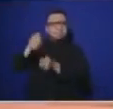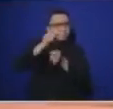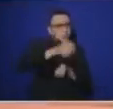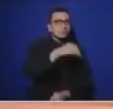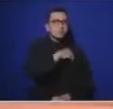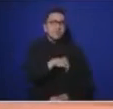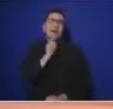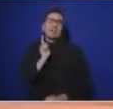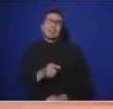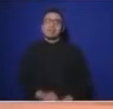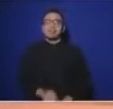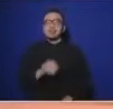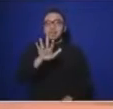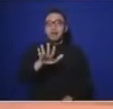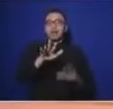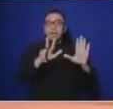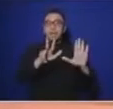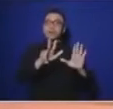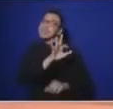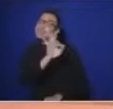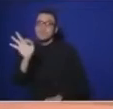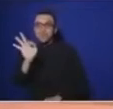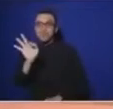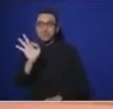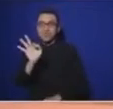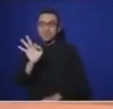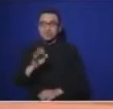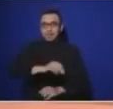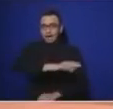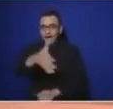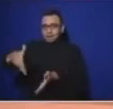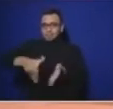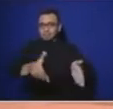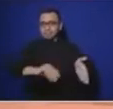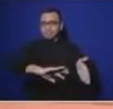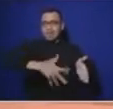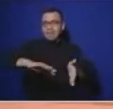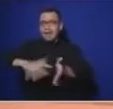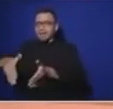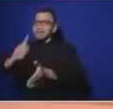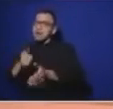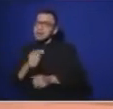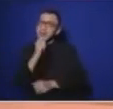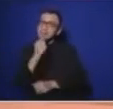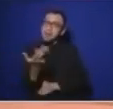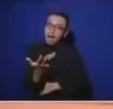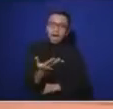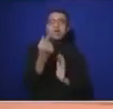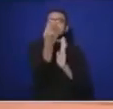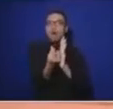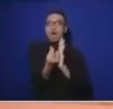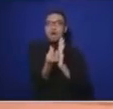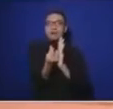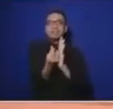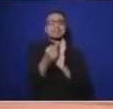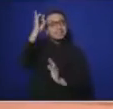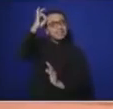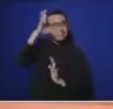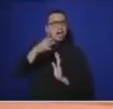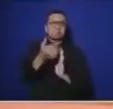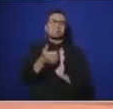58 ribu unit irigasi yang telah kita bangun dari dana desa. Yang ketiga di bidang